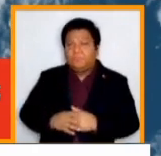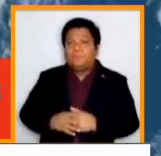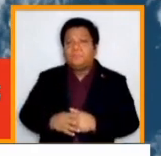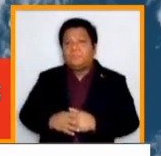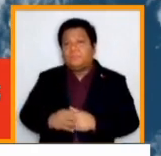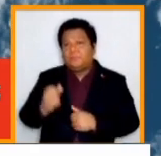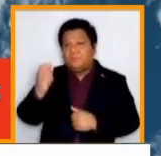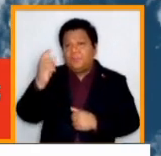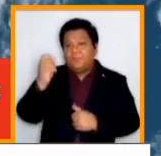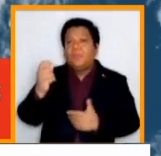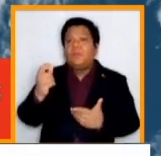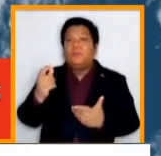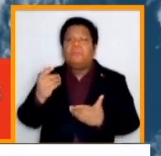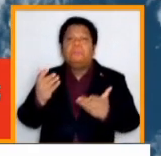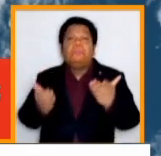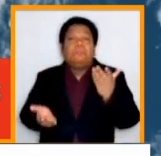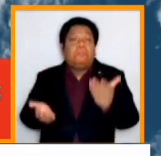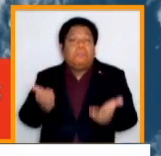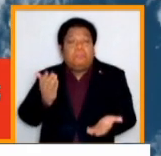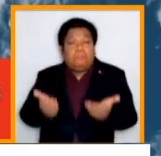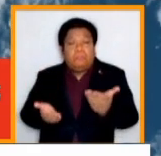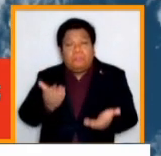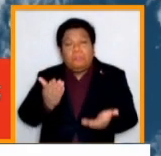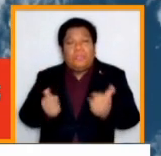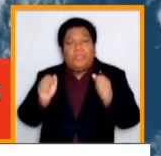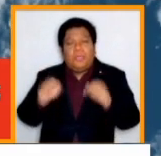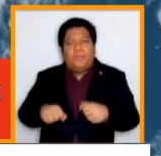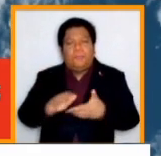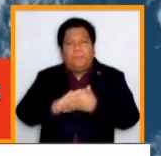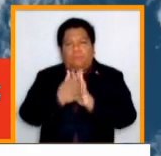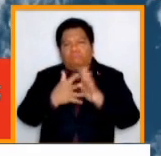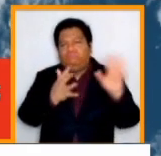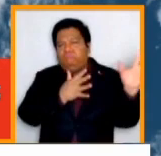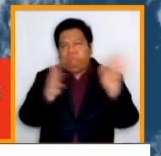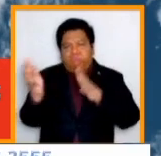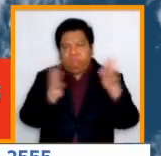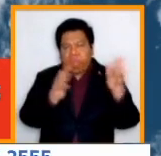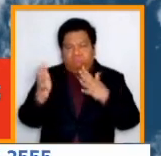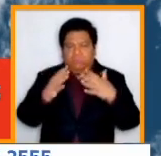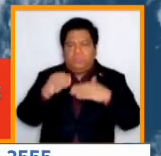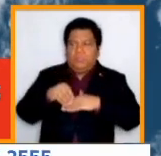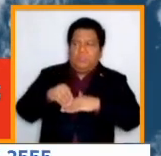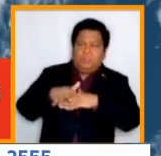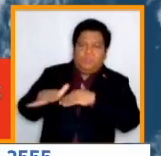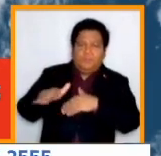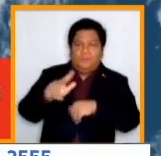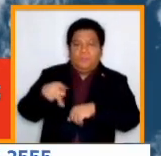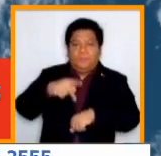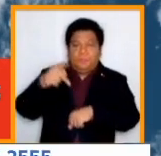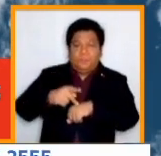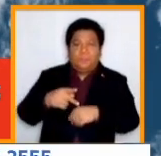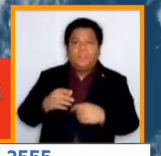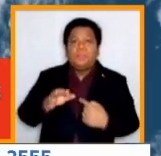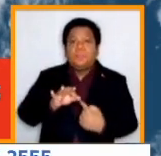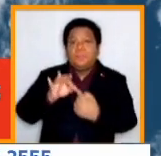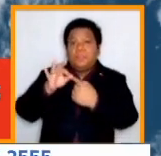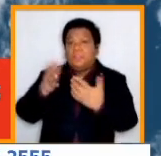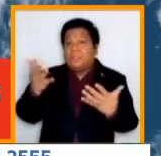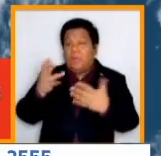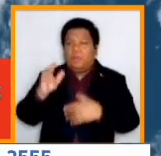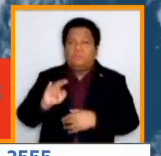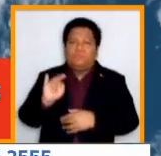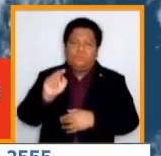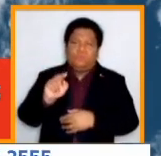ruling out the possibility na pwede itong maging bagyo at makaapekto sa bahagi ng ating bansa, particular na dito sa Hilagang Luzon sa mga darating na